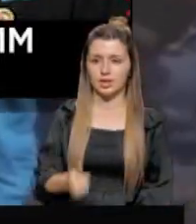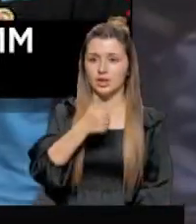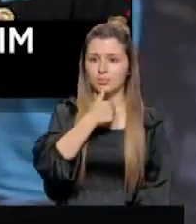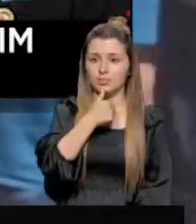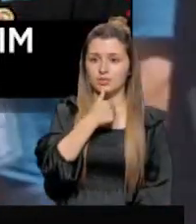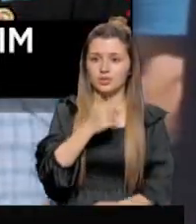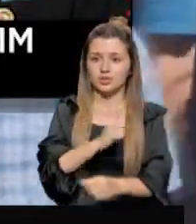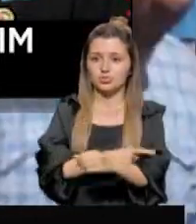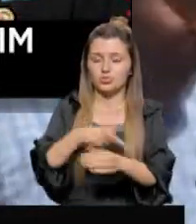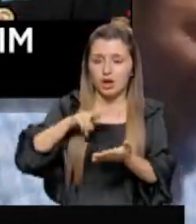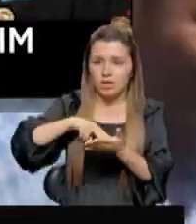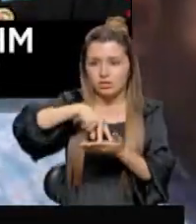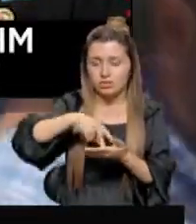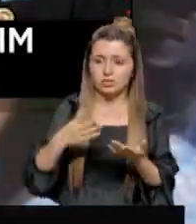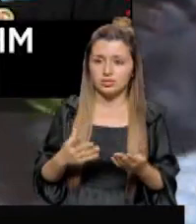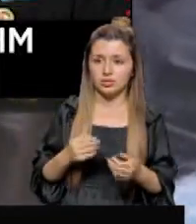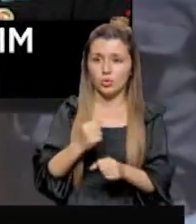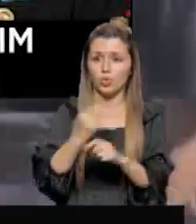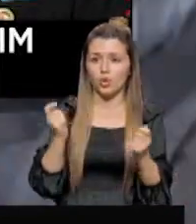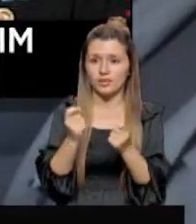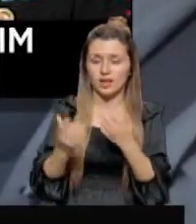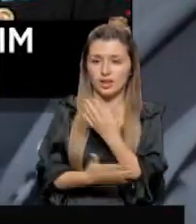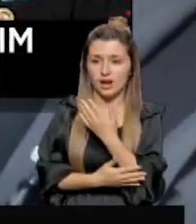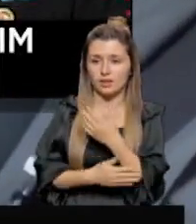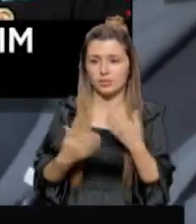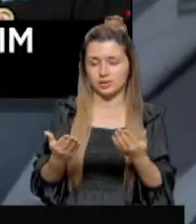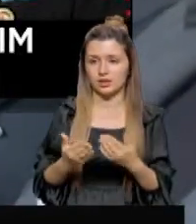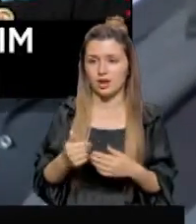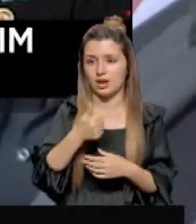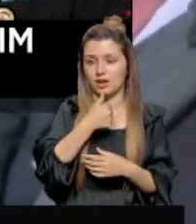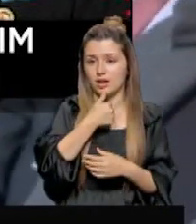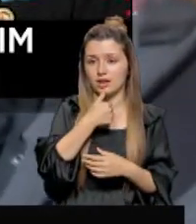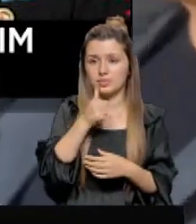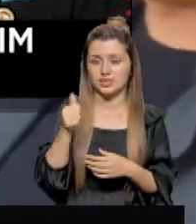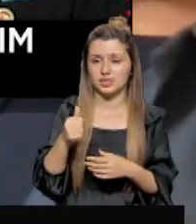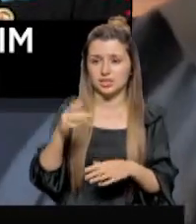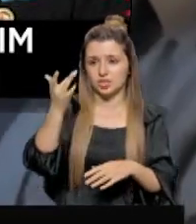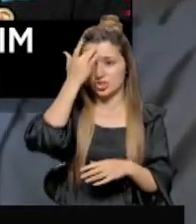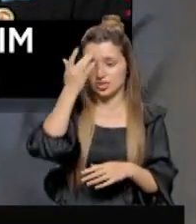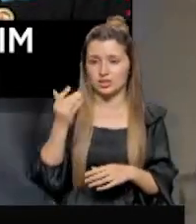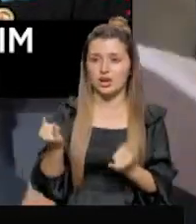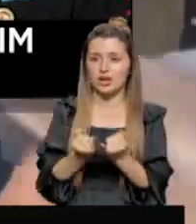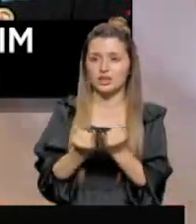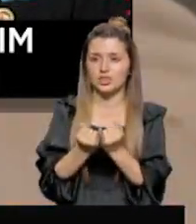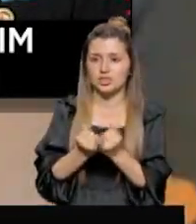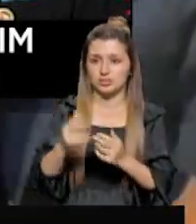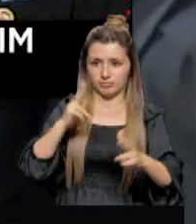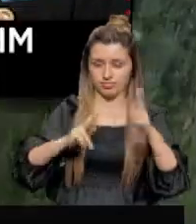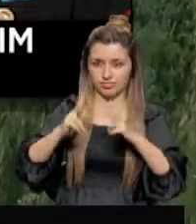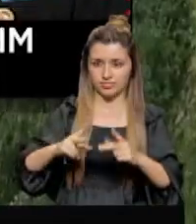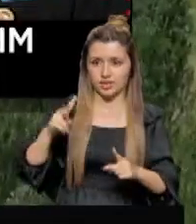Babası güçlükle ayakta durabildi. Görevliler yardım etti. Abisi de şehit kardeşinin üniformasıyla katıldı